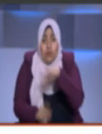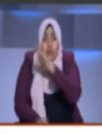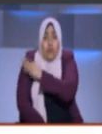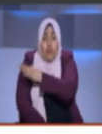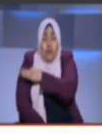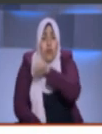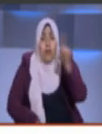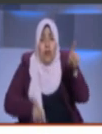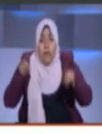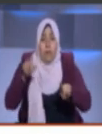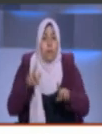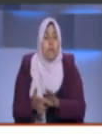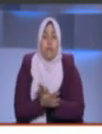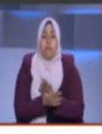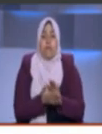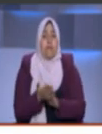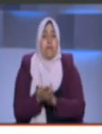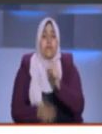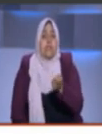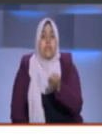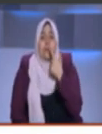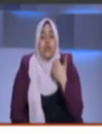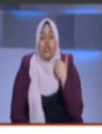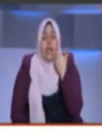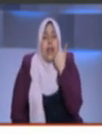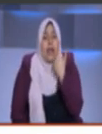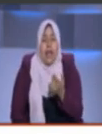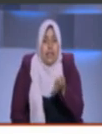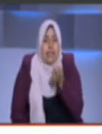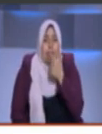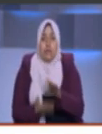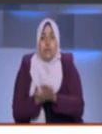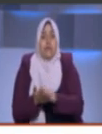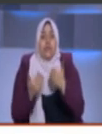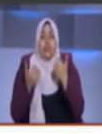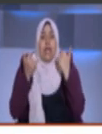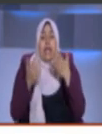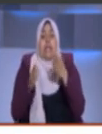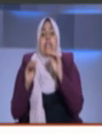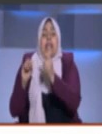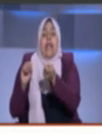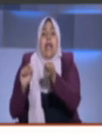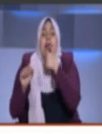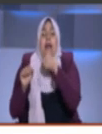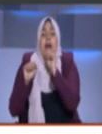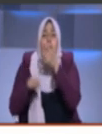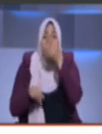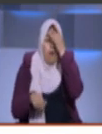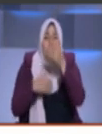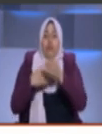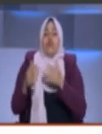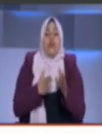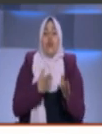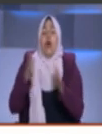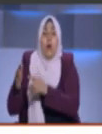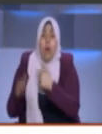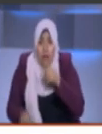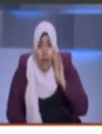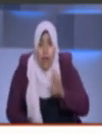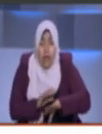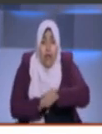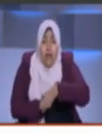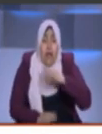وهناك ليست هي علاجات نوعية لهذا المرض، ويجب أن لا نبني عليها